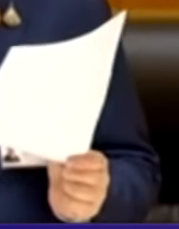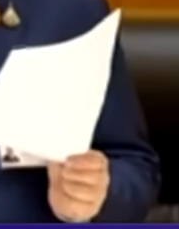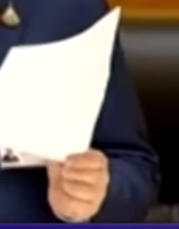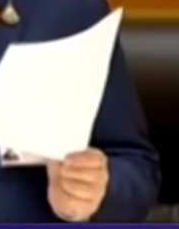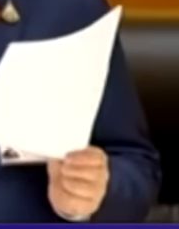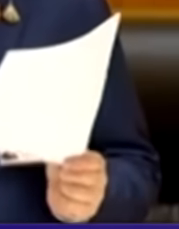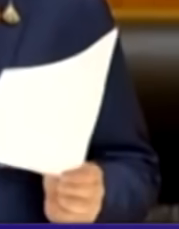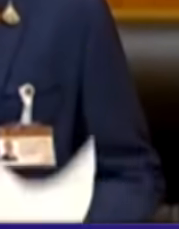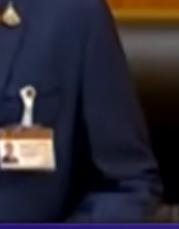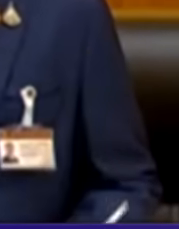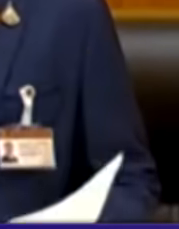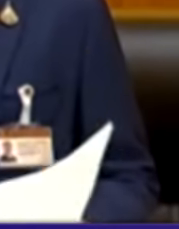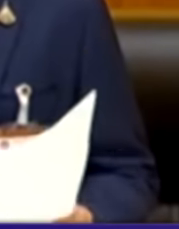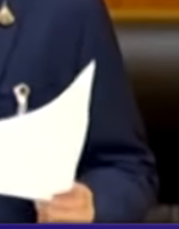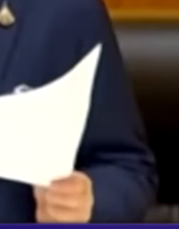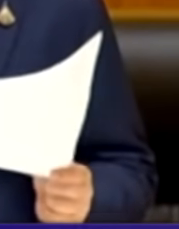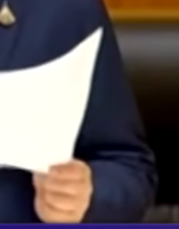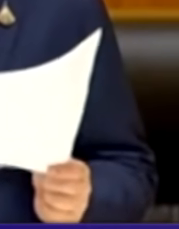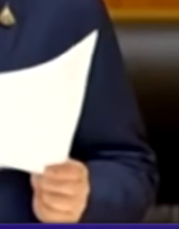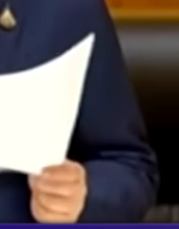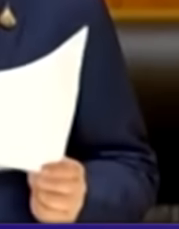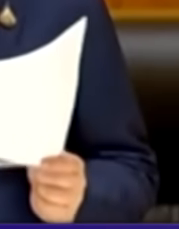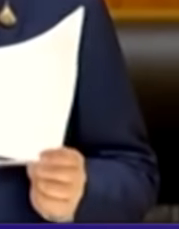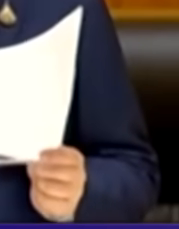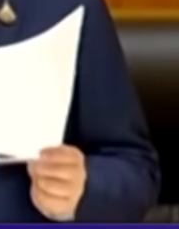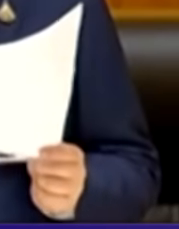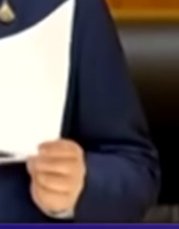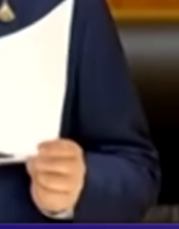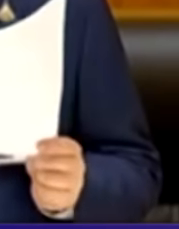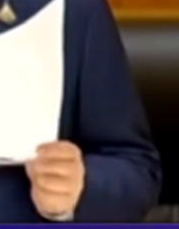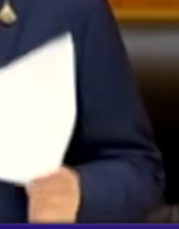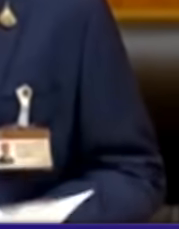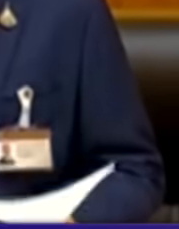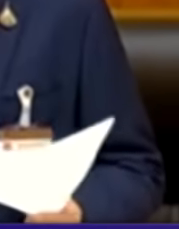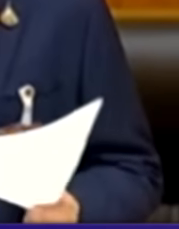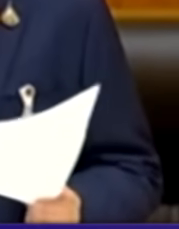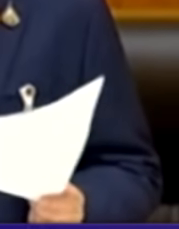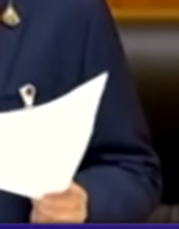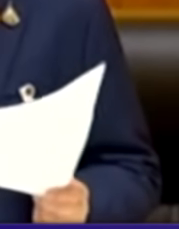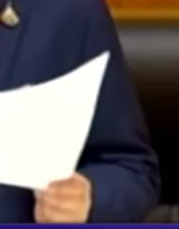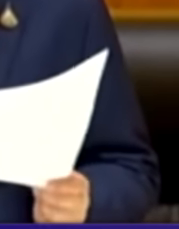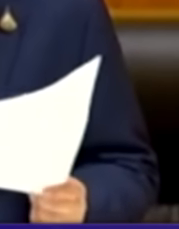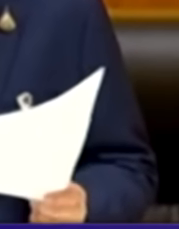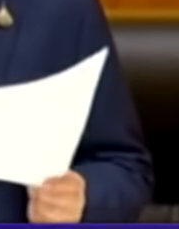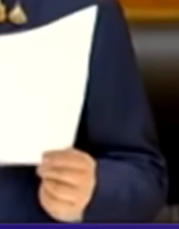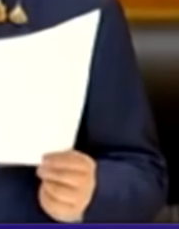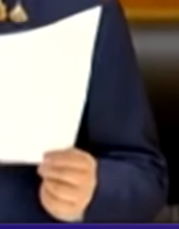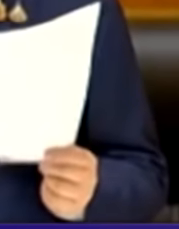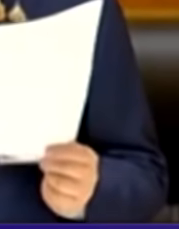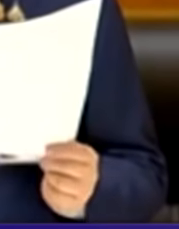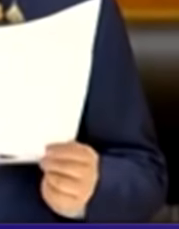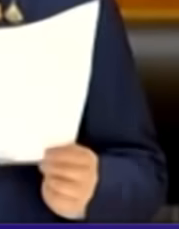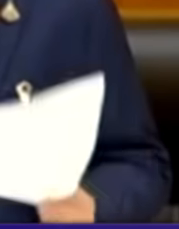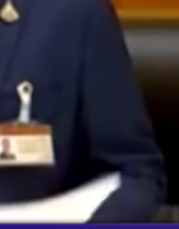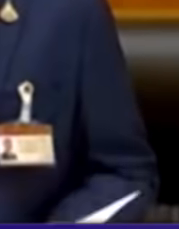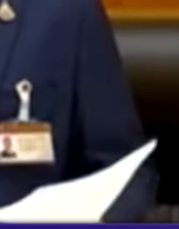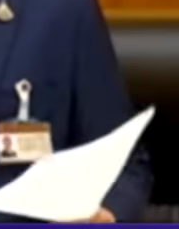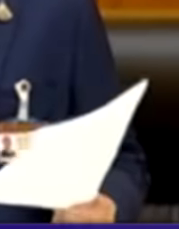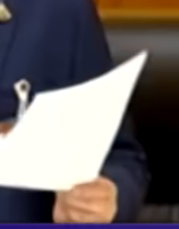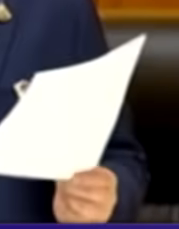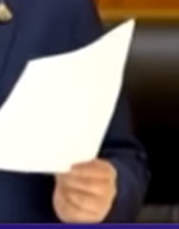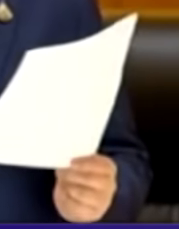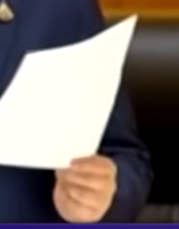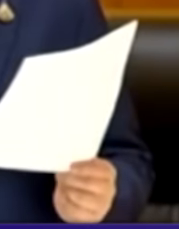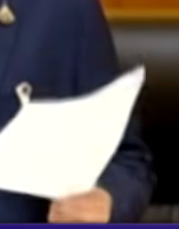คือการปรับลดงบประมาณดังกล่าวไม่ได้เป็นการปรับลดในมาตรา40นะครับซึ่งมีการตั้งงบประมาณใน